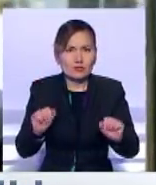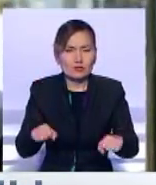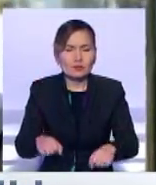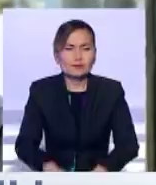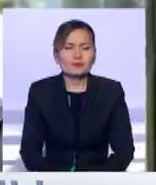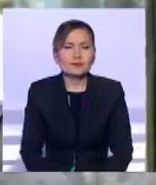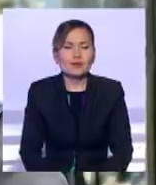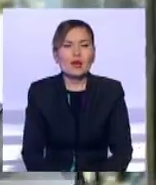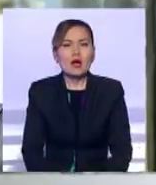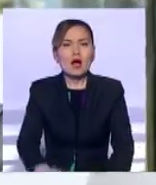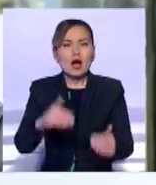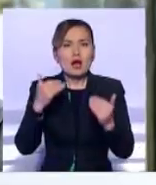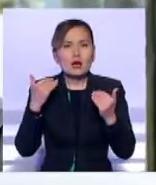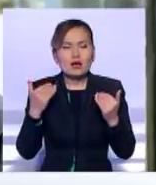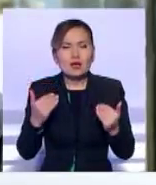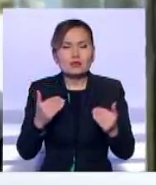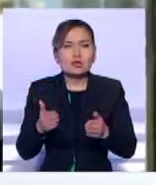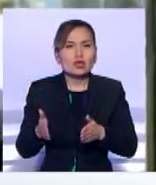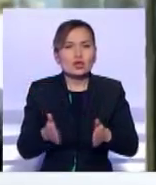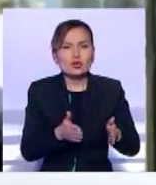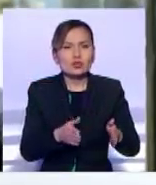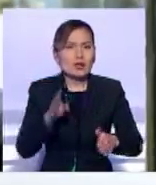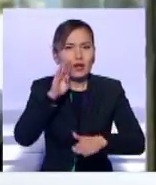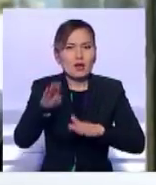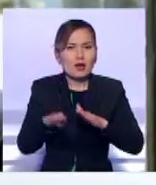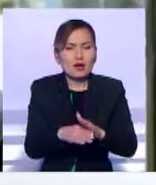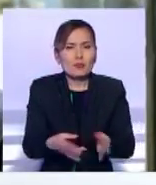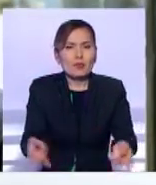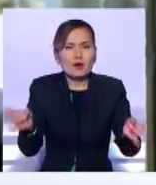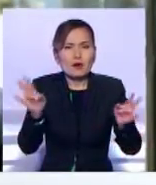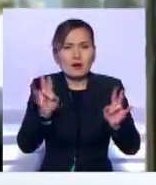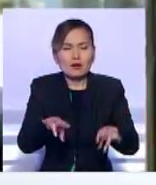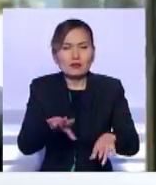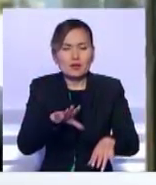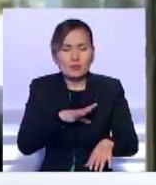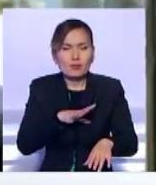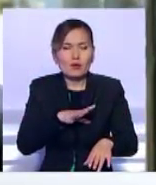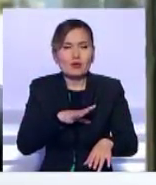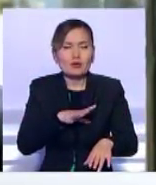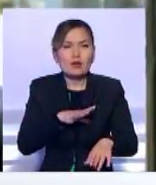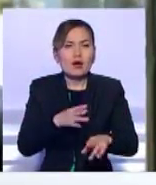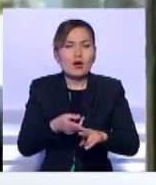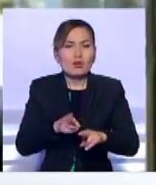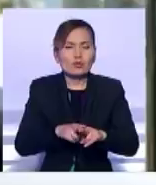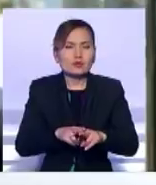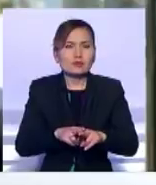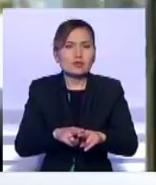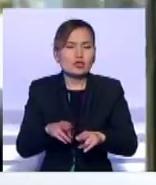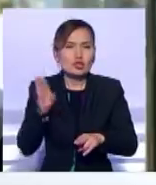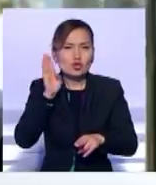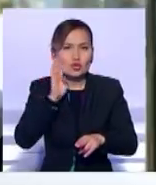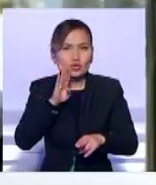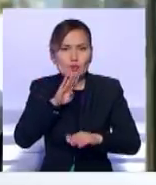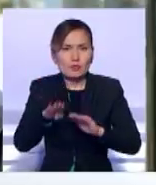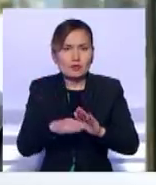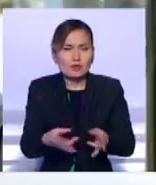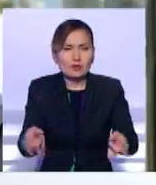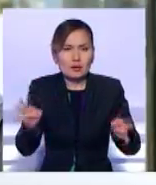Жолдың кейбір учаскесінде су бетіне басып кетті. Енді бүгінгі таңда жол ашық, қозғалыс жүргізіліп